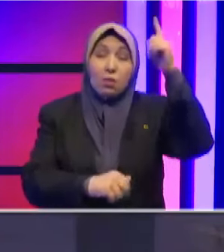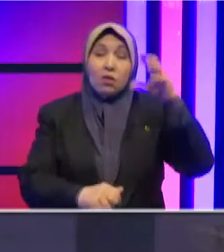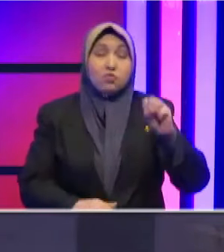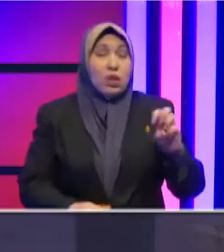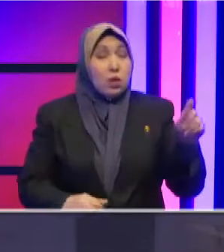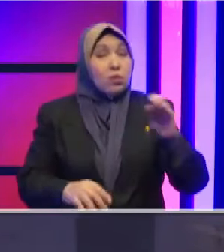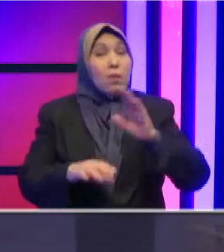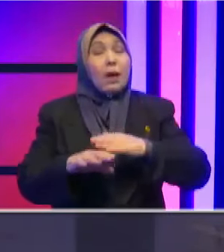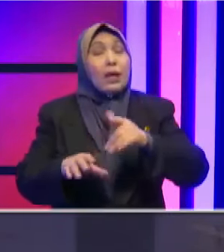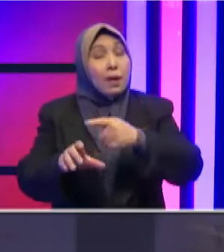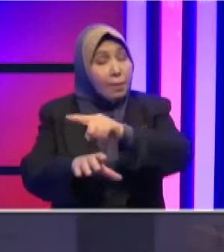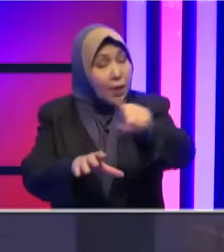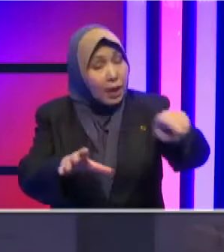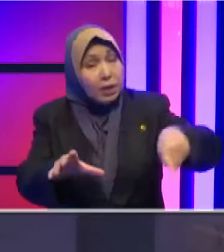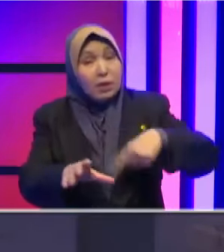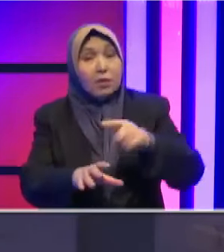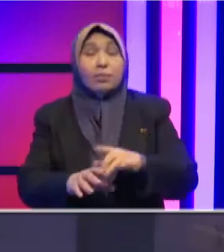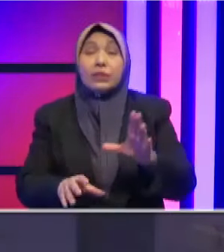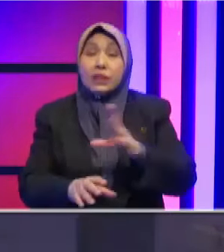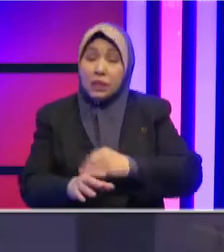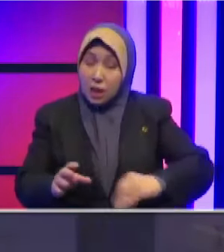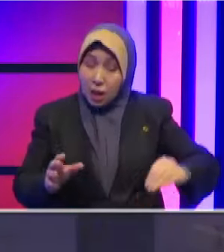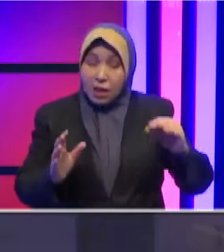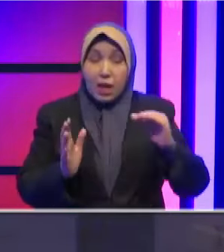Ta'Ala kepada mereka kemudian